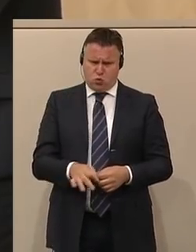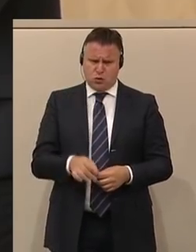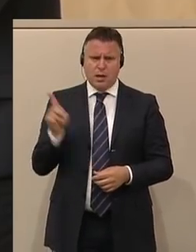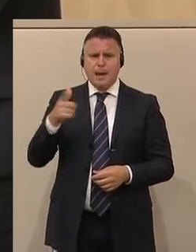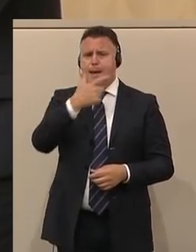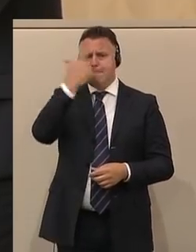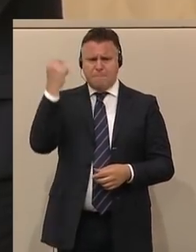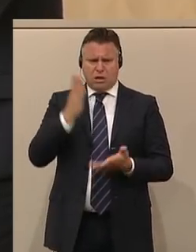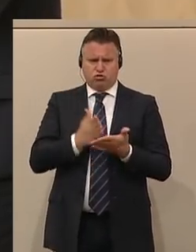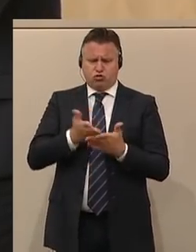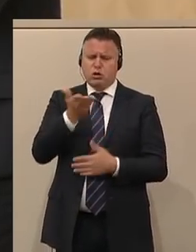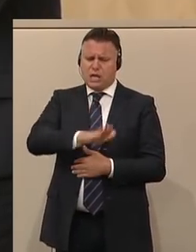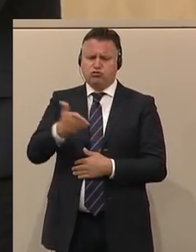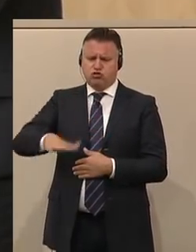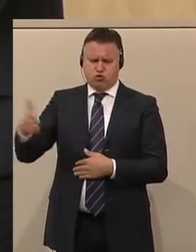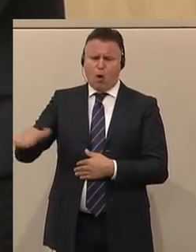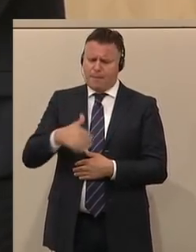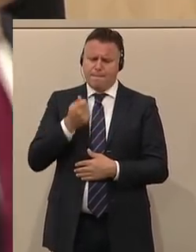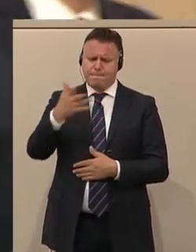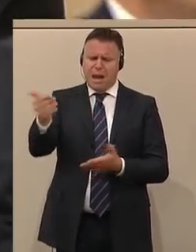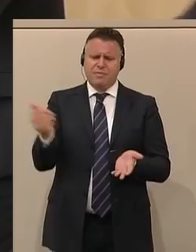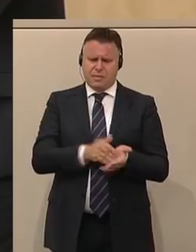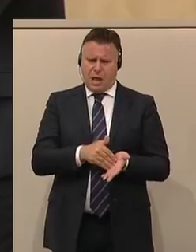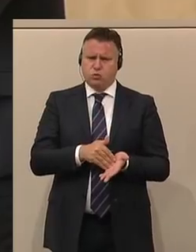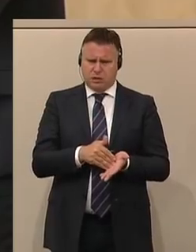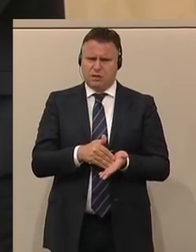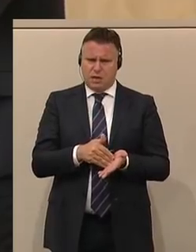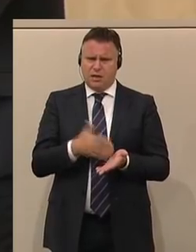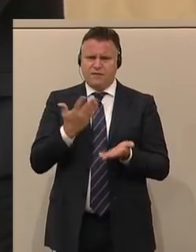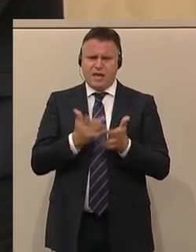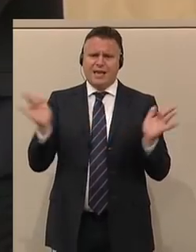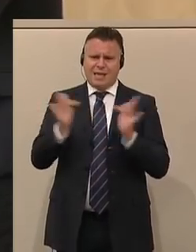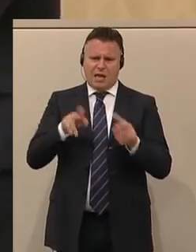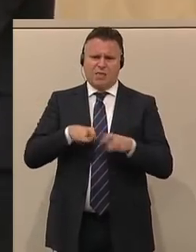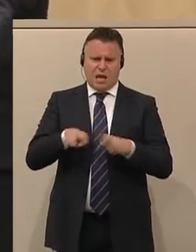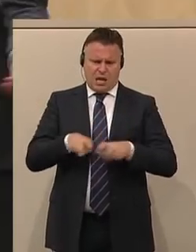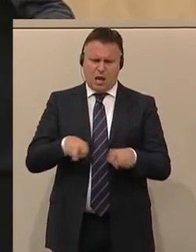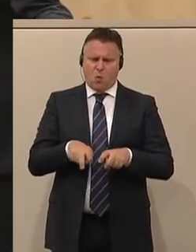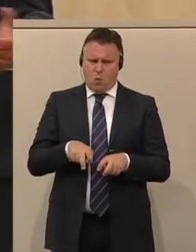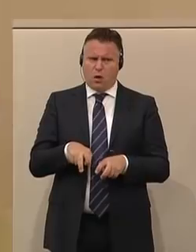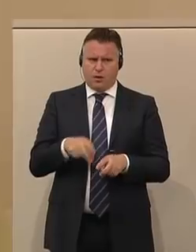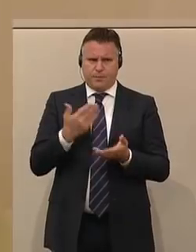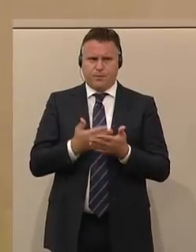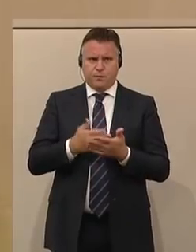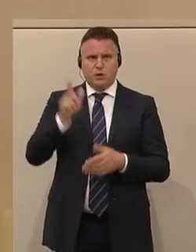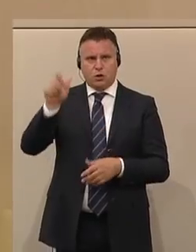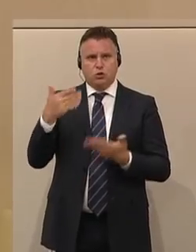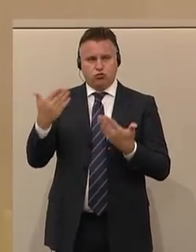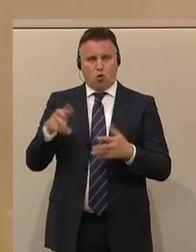die heute tot sind, zu vielen Tausenden. Das sind Regime, die auch